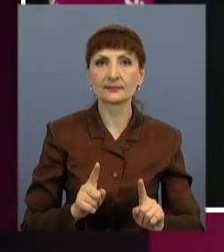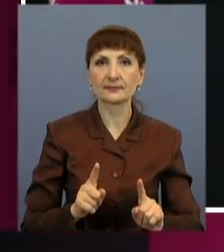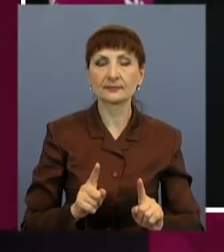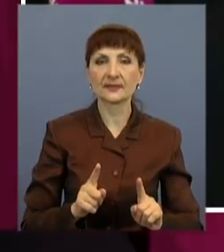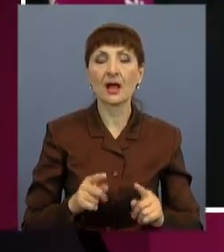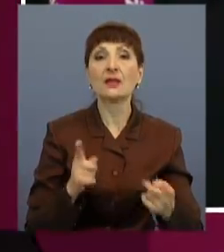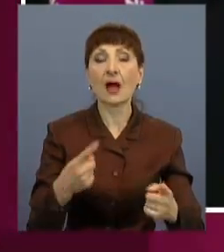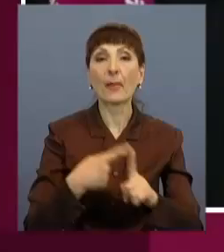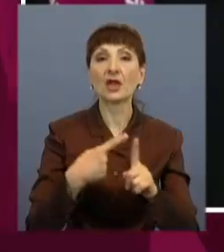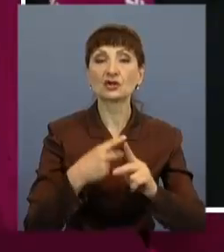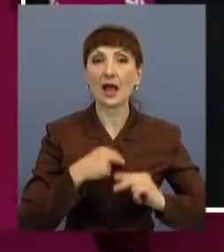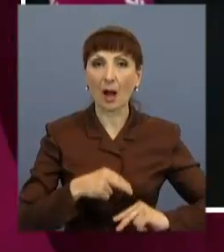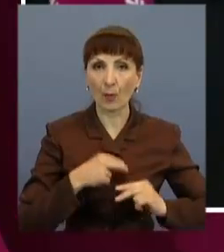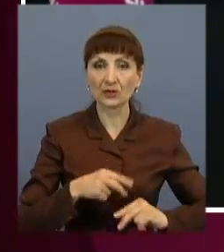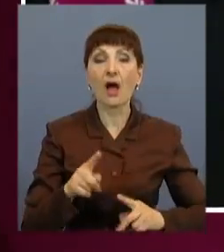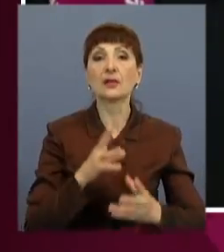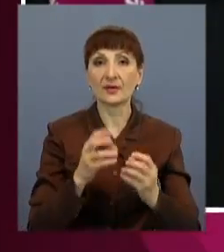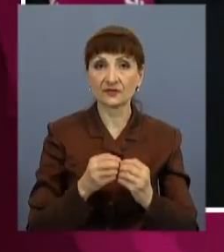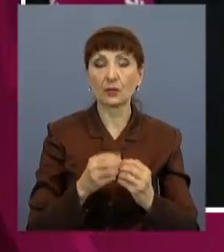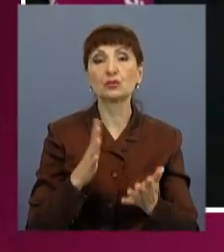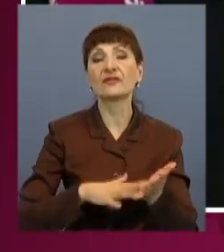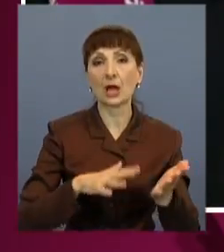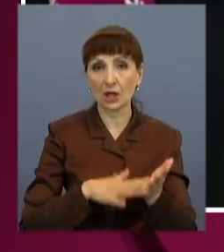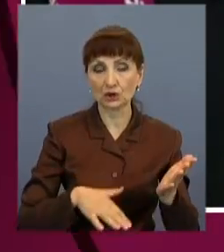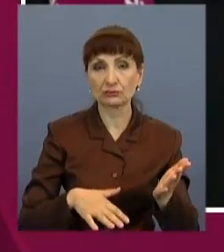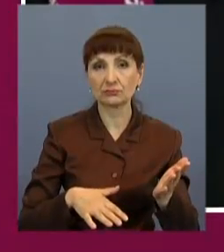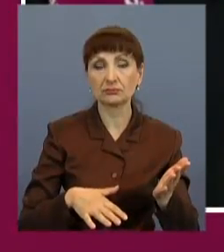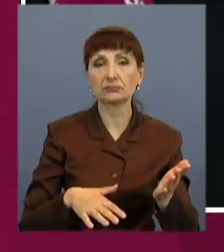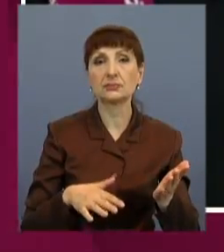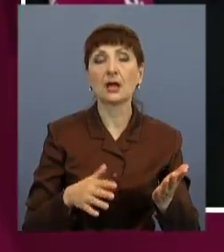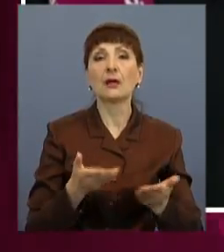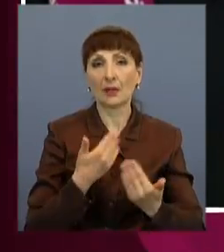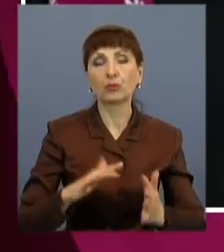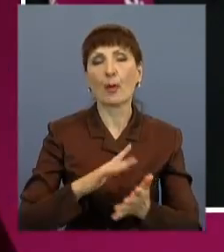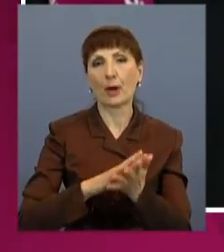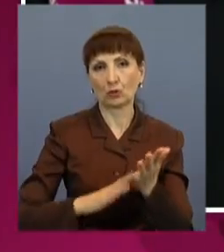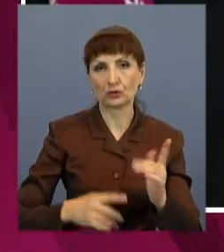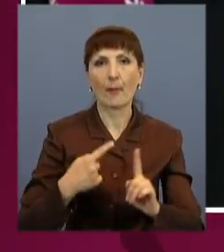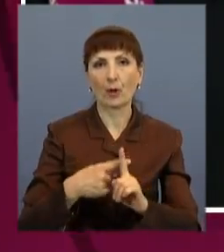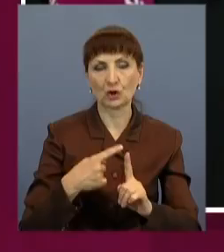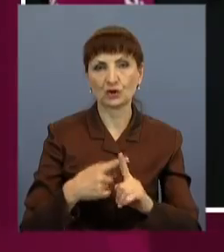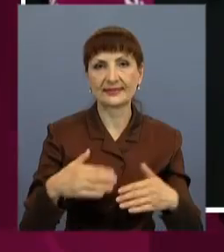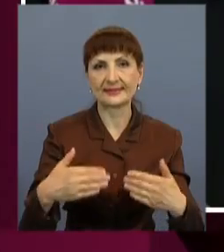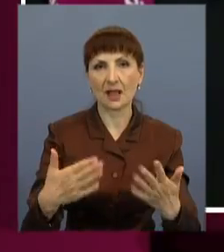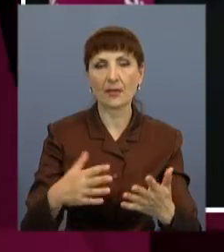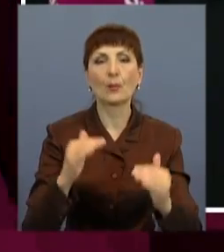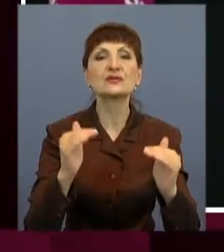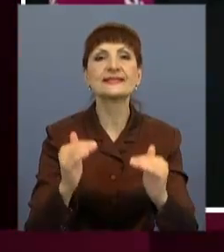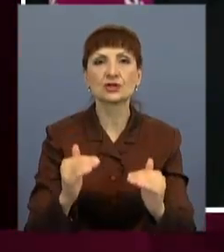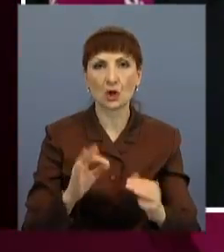та положительная работа, она позволит и в дальнейшем нам продолжить положительную динамику по